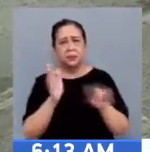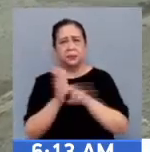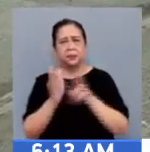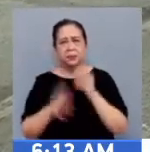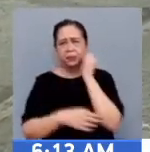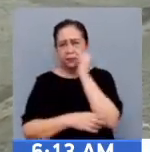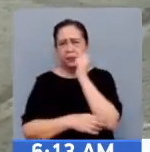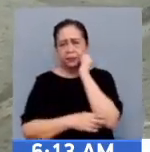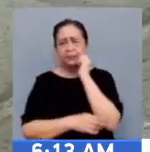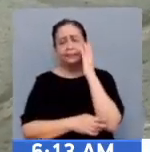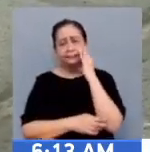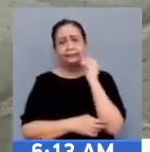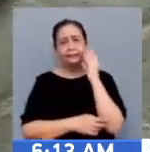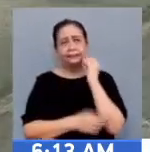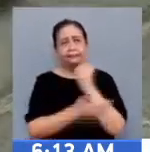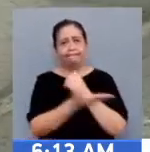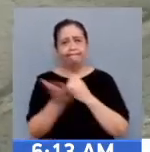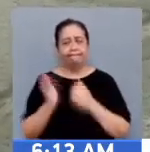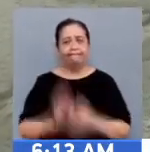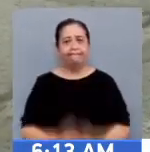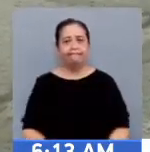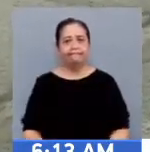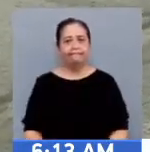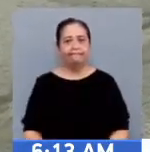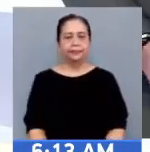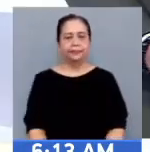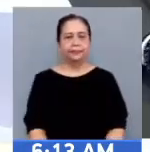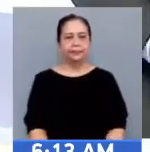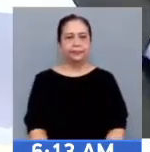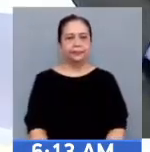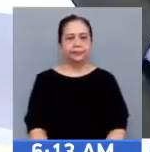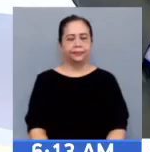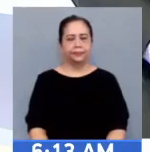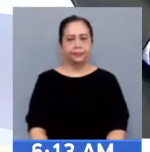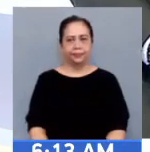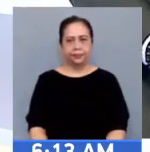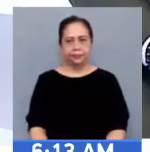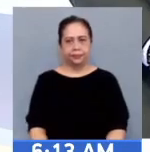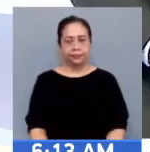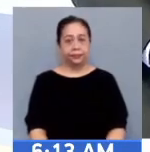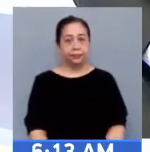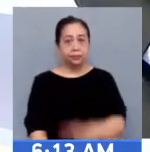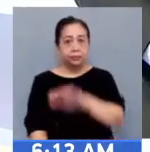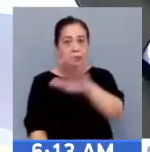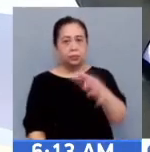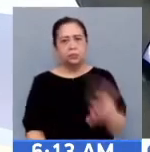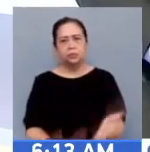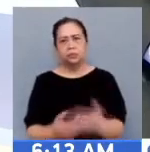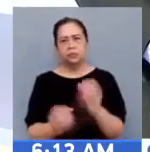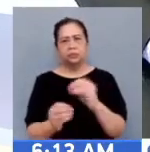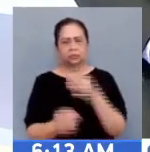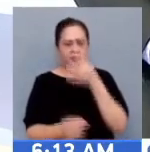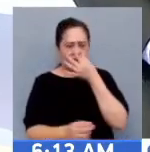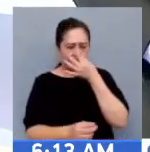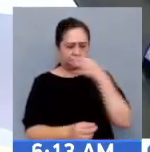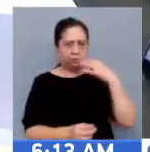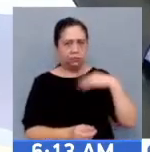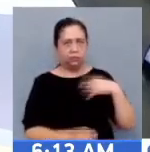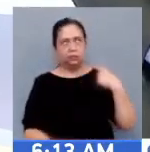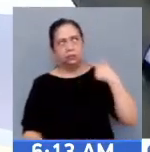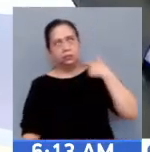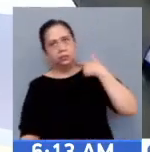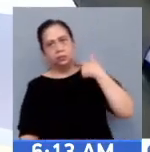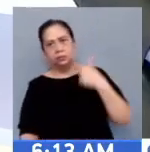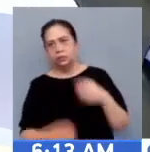nilang pinagdadaanan. Samtala, balik muna na sa inyo dyan sa studio. Igan, halos wala nang ang kinikita na hold up pa. Yan ang sinabi na